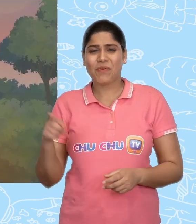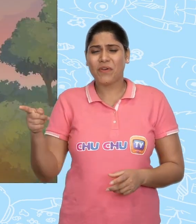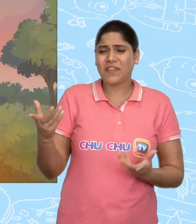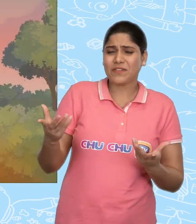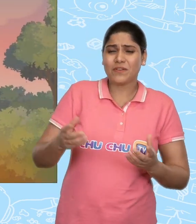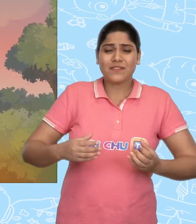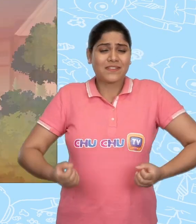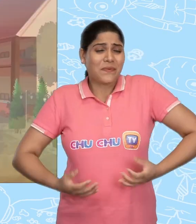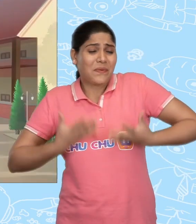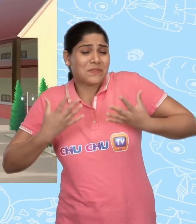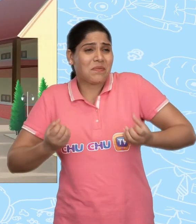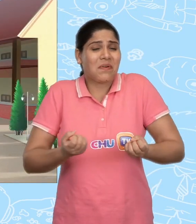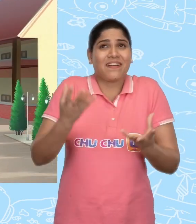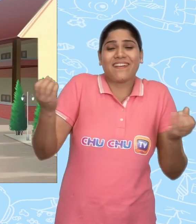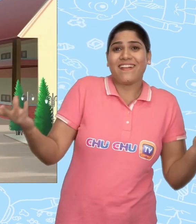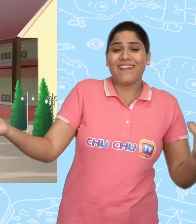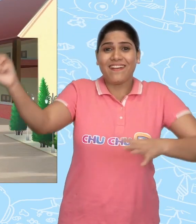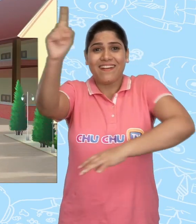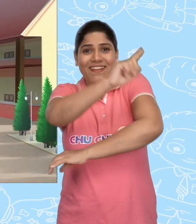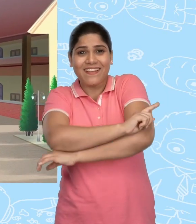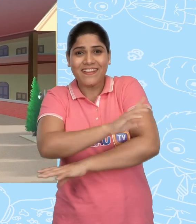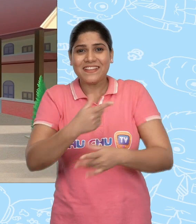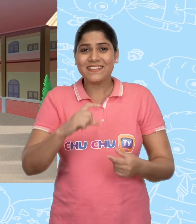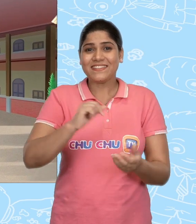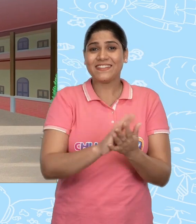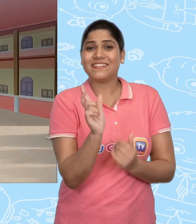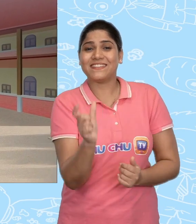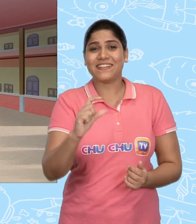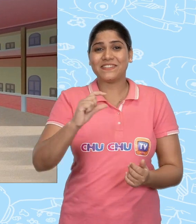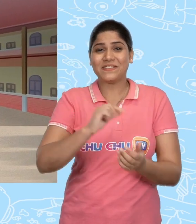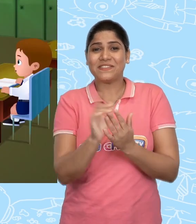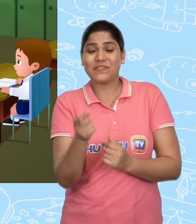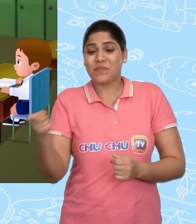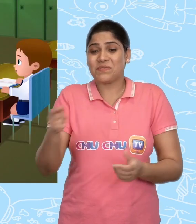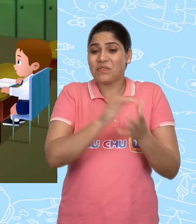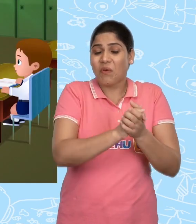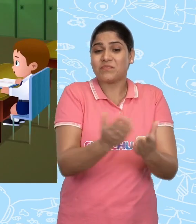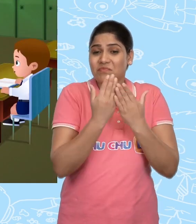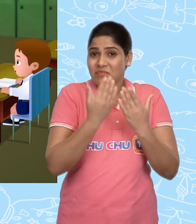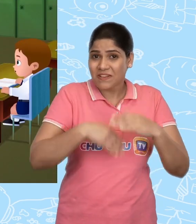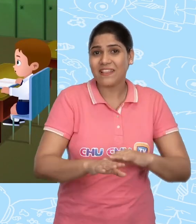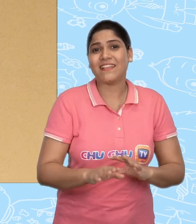वो एक खुशनुमा और खिला हुआ दिन था। चूचू और उसके दोस्त स्कूल में थे।